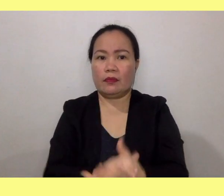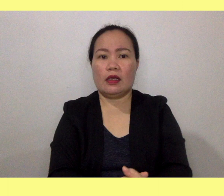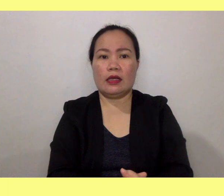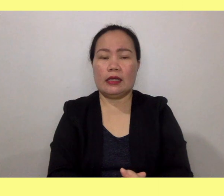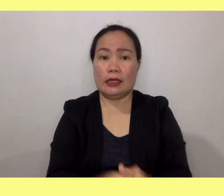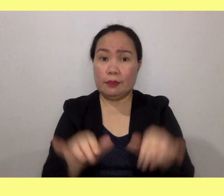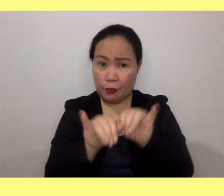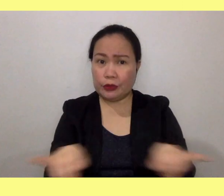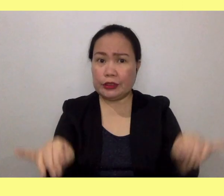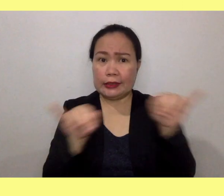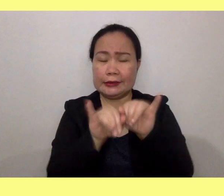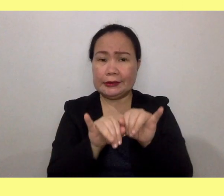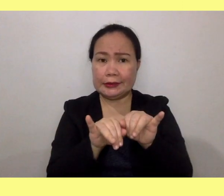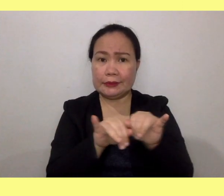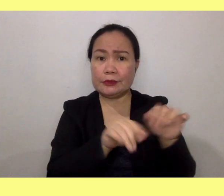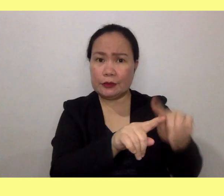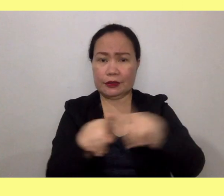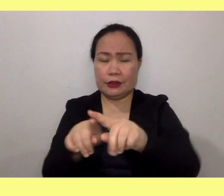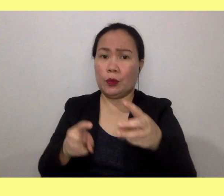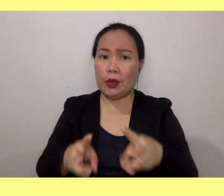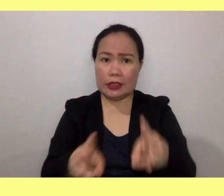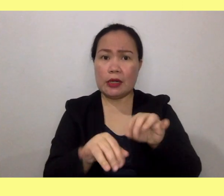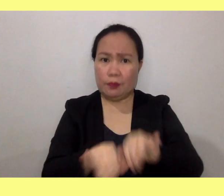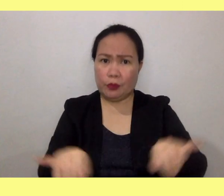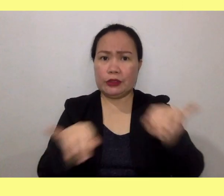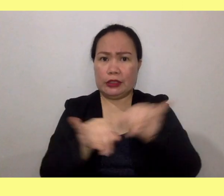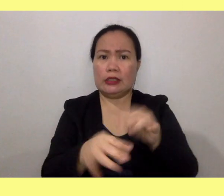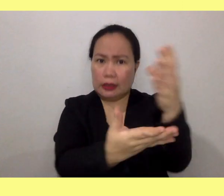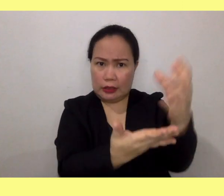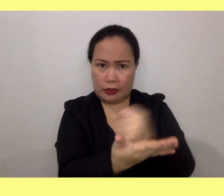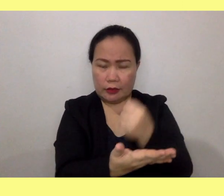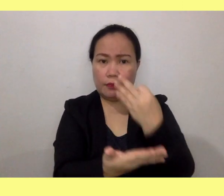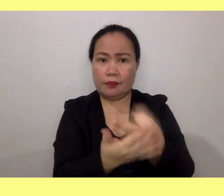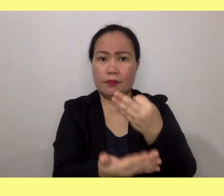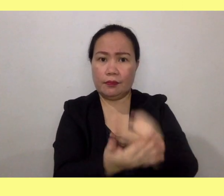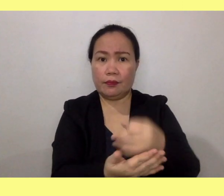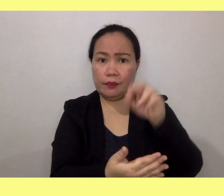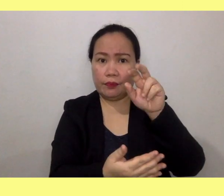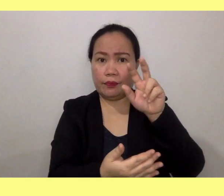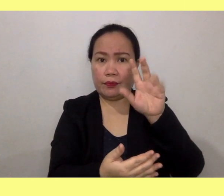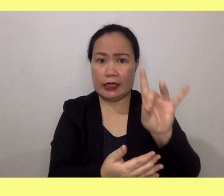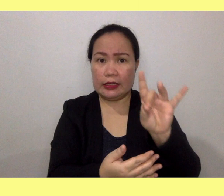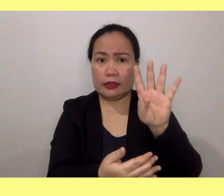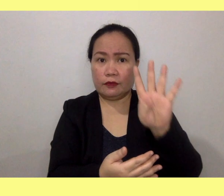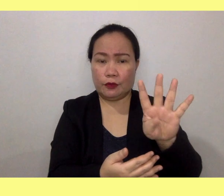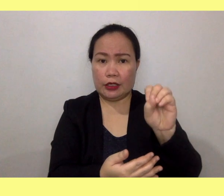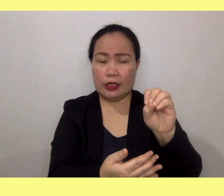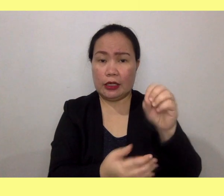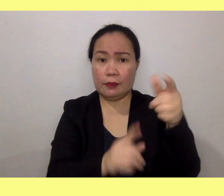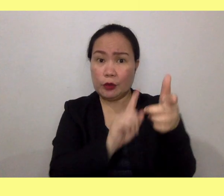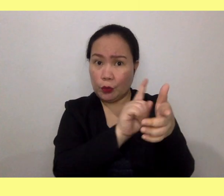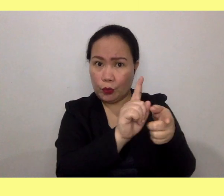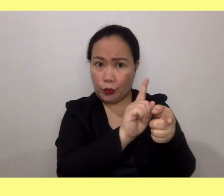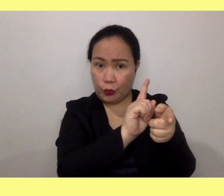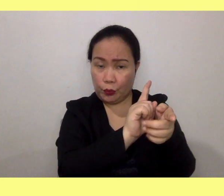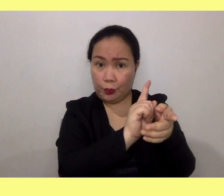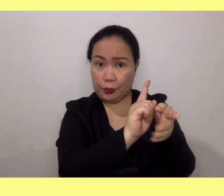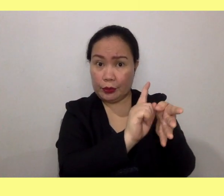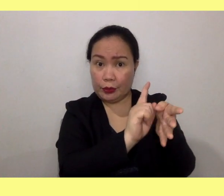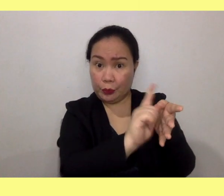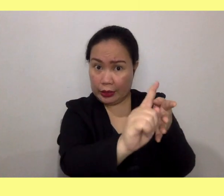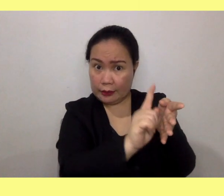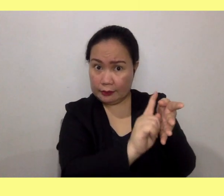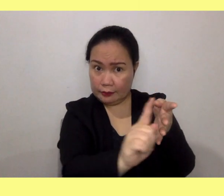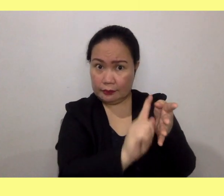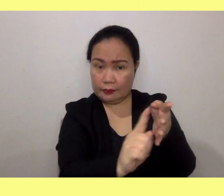ang importante, ma-achieve niya yung goal niya na at least 840 pesos per week. So, first, understand the